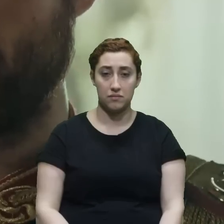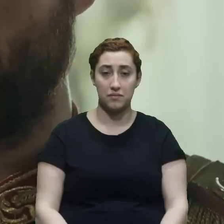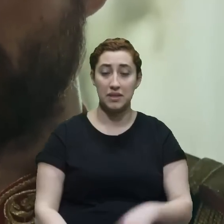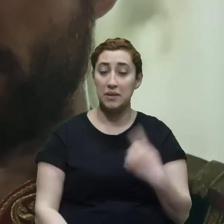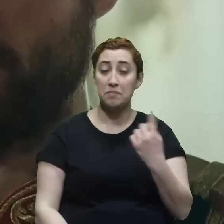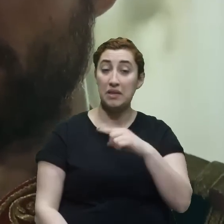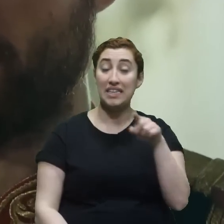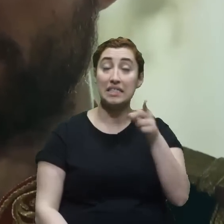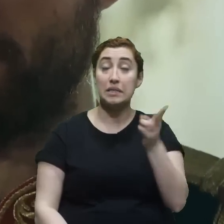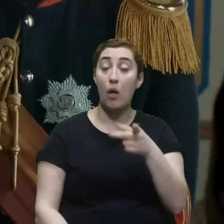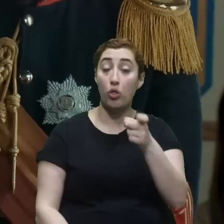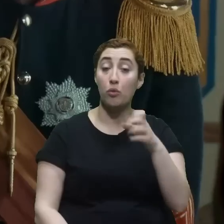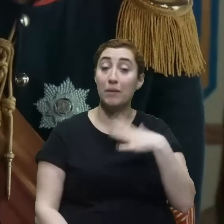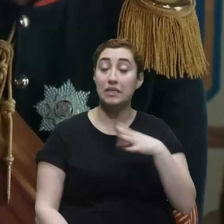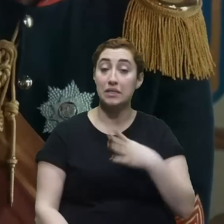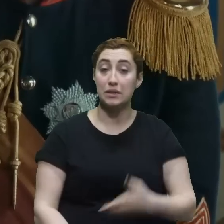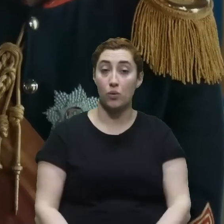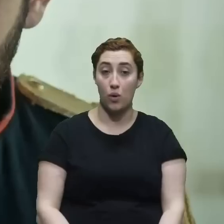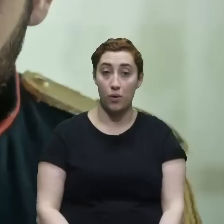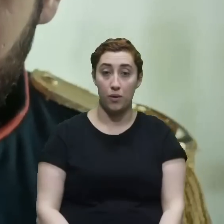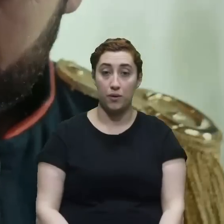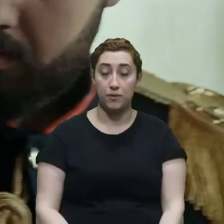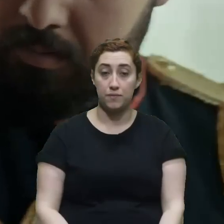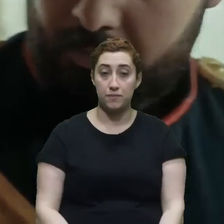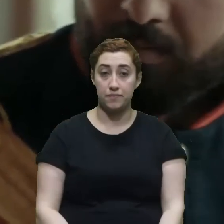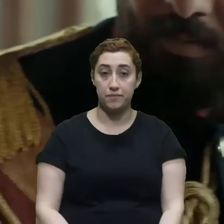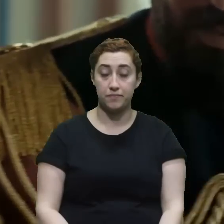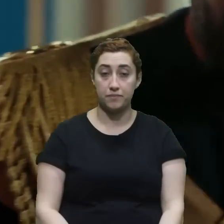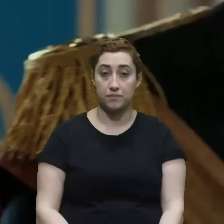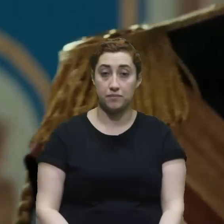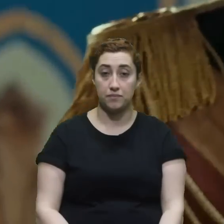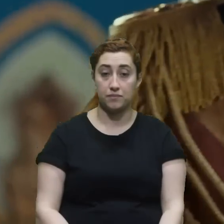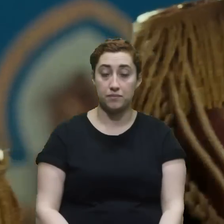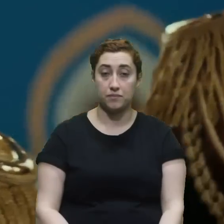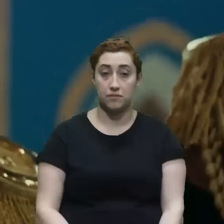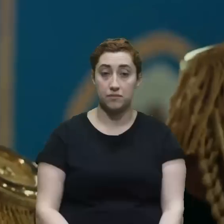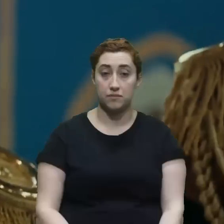Birileri sizi öldürmek istiyor. Mithatlar üçtü de odadalar. İkisi de afalladı.